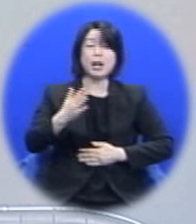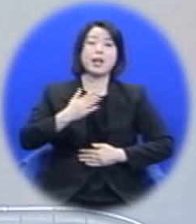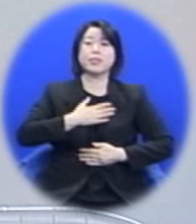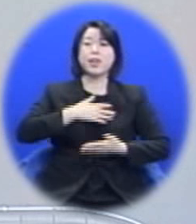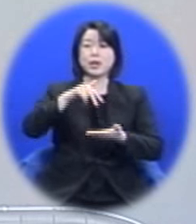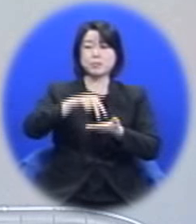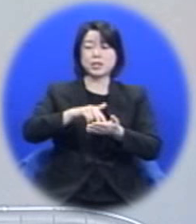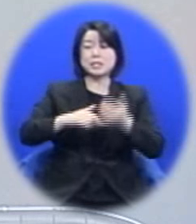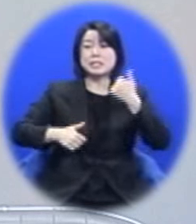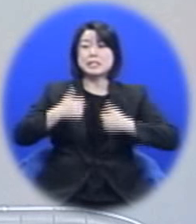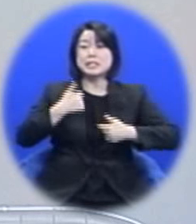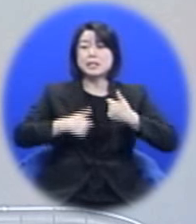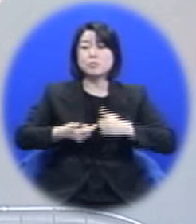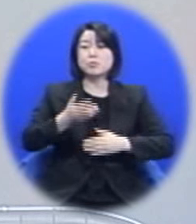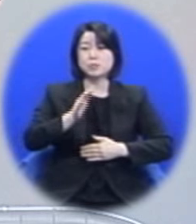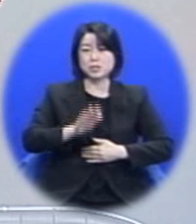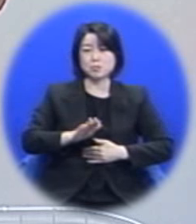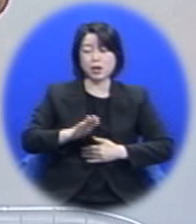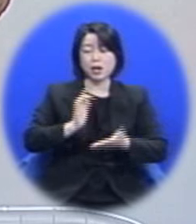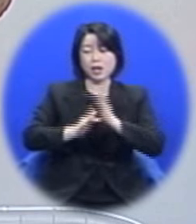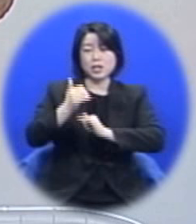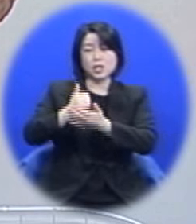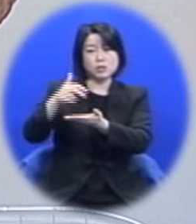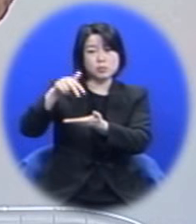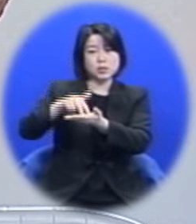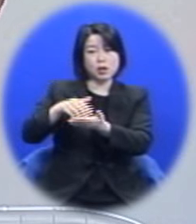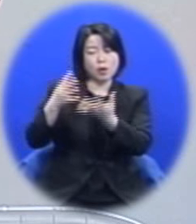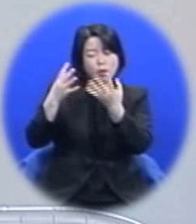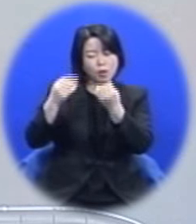기쁨이지만 예수님에게는 얼마나 고통스러운 일일까?